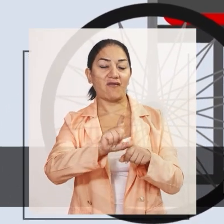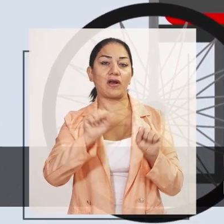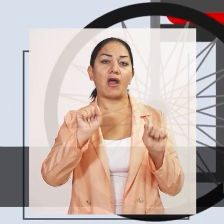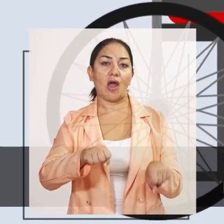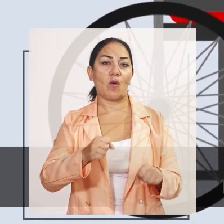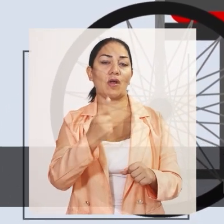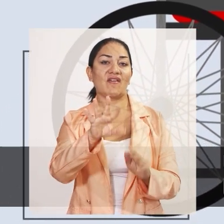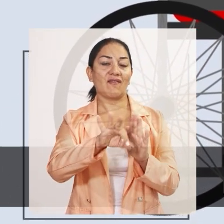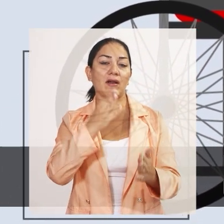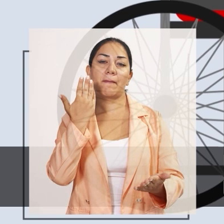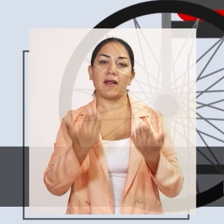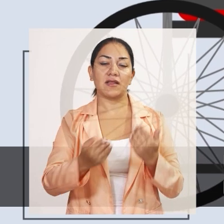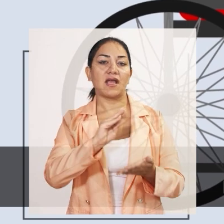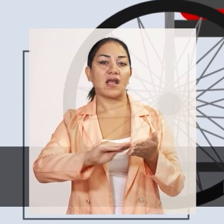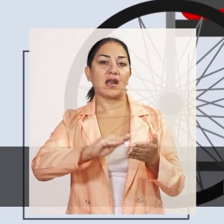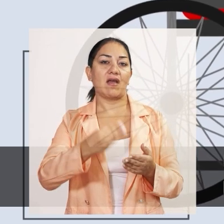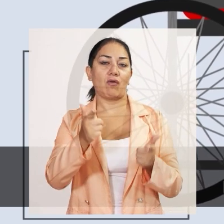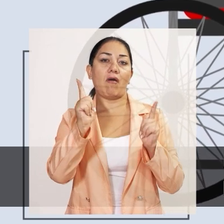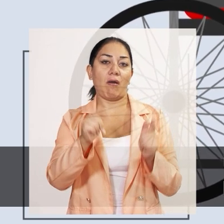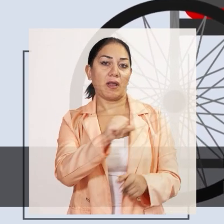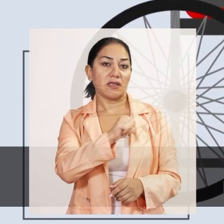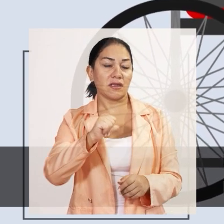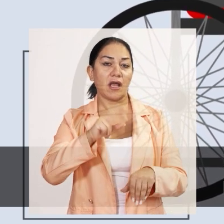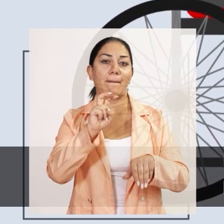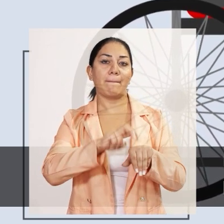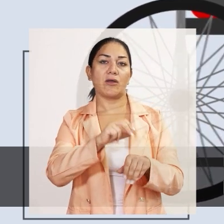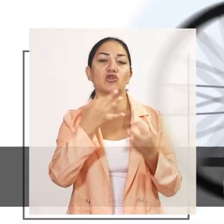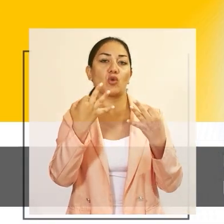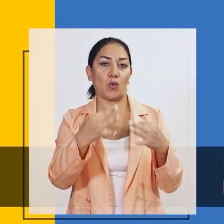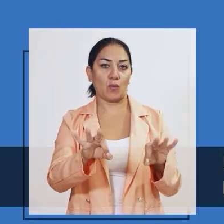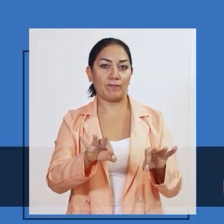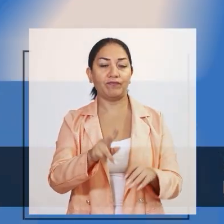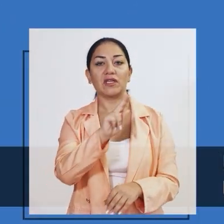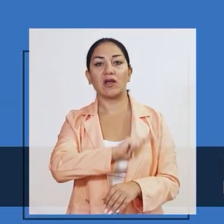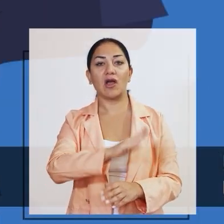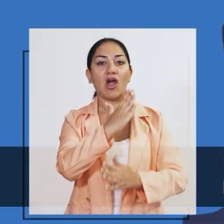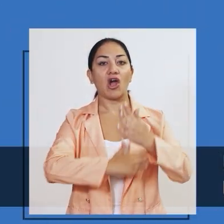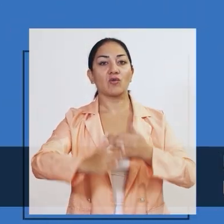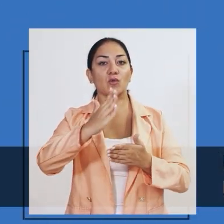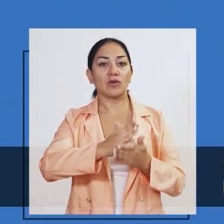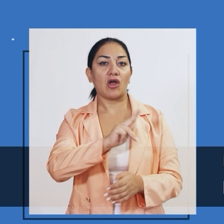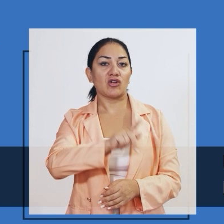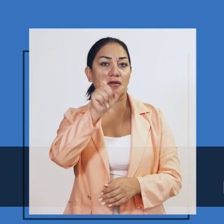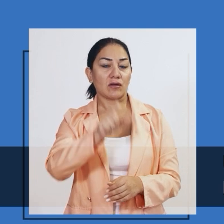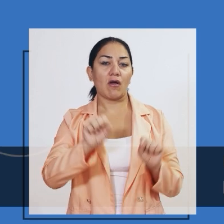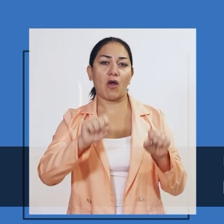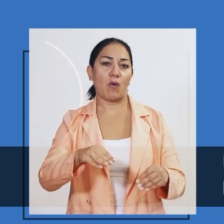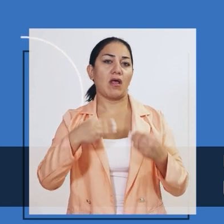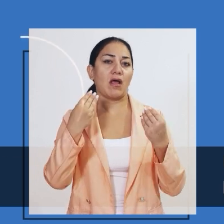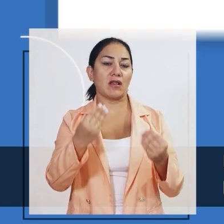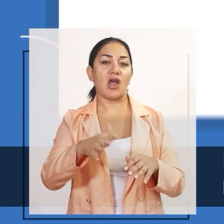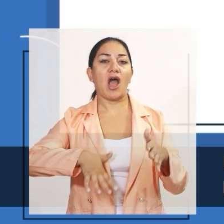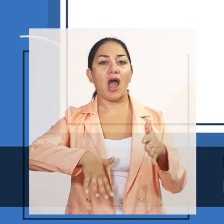իր գրավոր համաձայնությամբ, եթե բժշկական եզրակացությամբ արգելված չէ։ Հաշմանդամությունը ունեցող աշխատողին կարող է